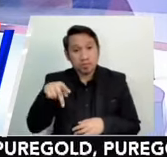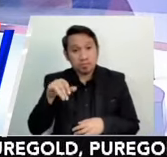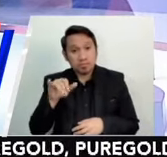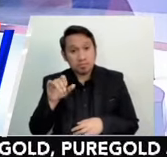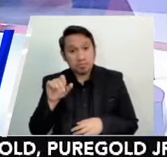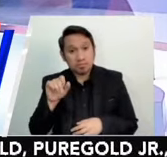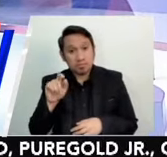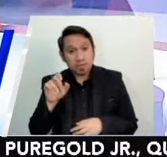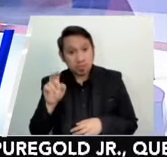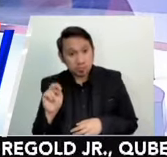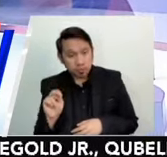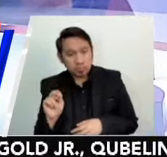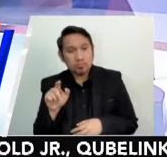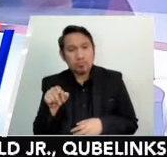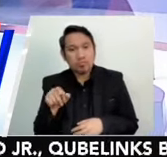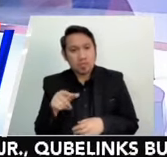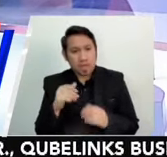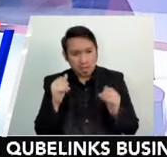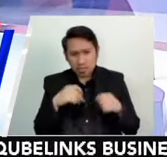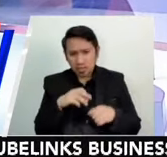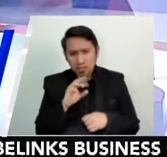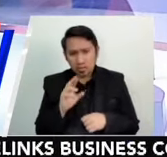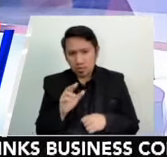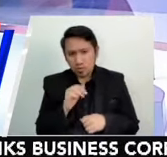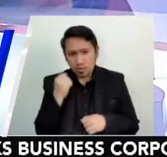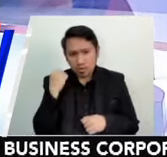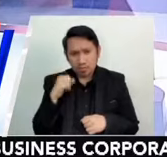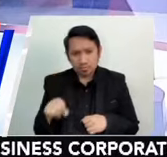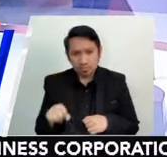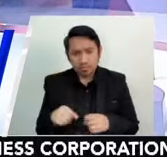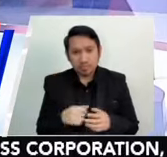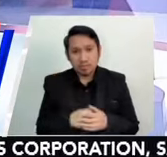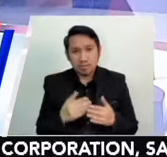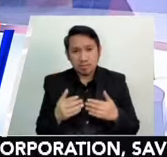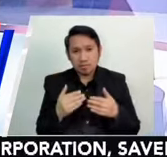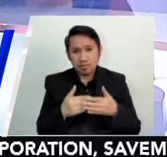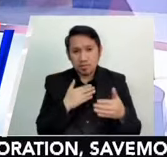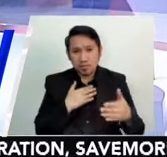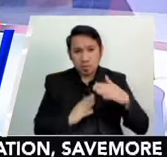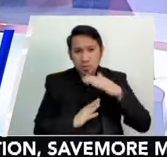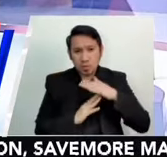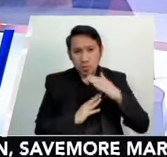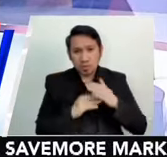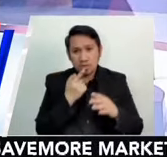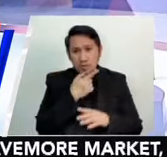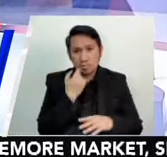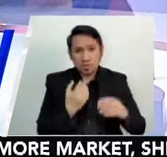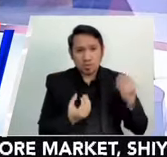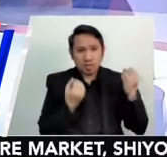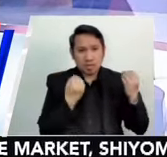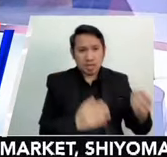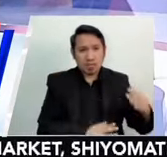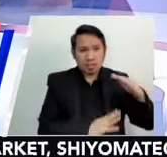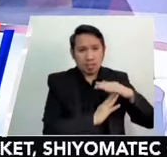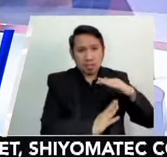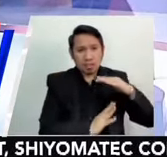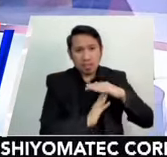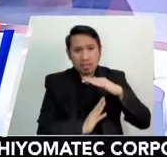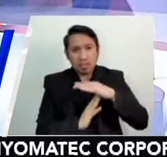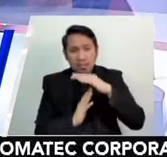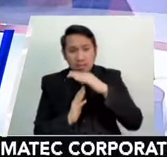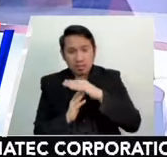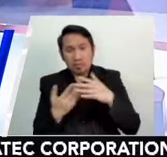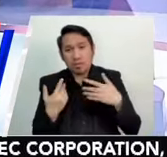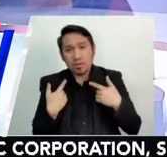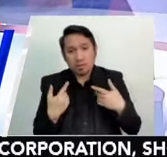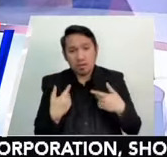PUB modernization? Bago natin pag-usapin itong deadline, kasi marami na hong deadline, may mga napagbigyan na rin sa mga kondisyon nyo,